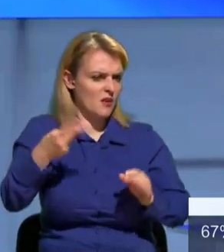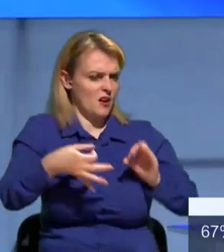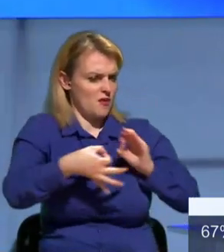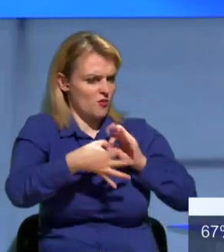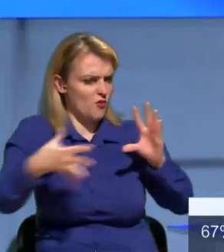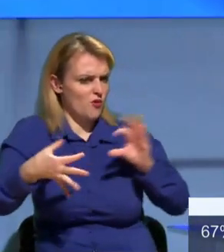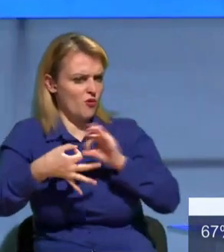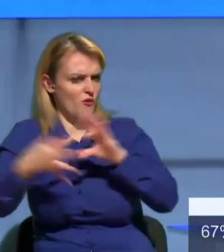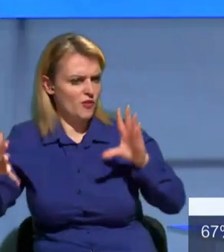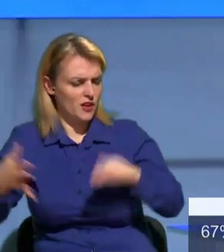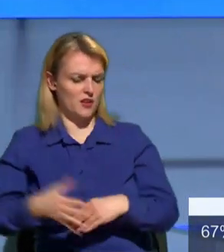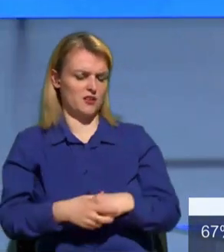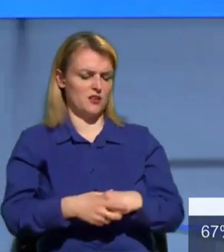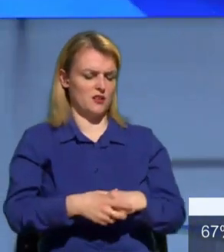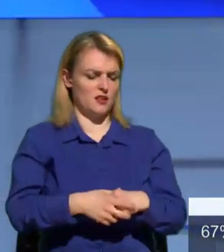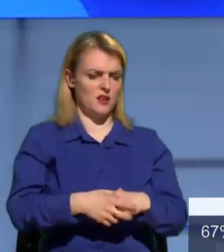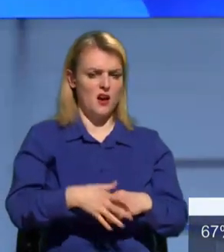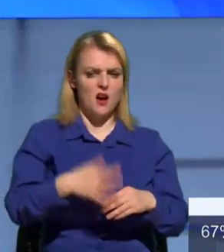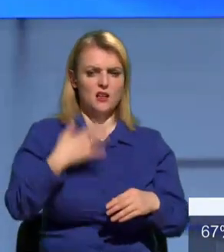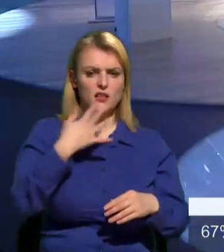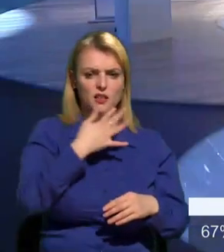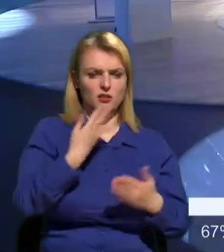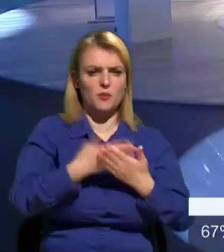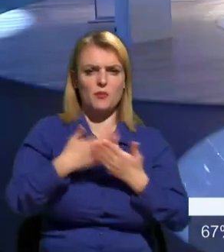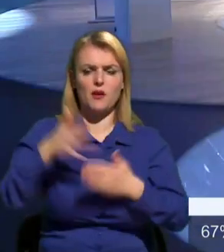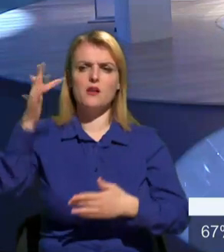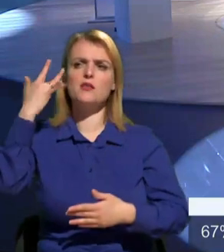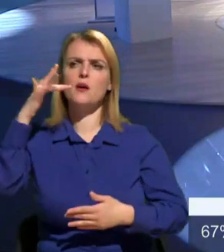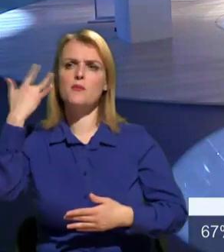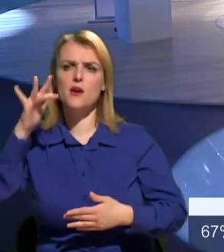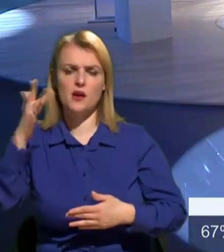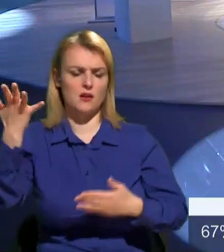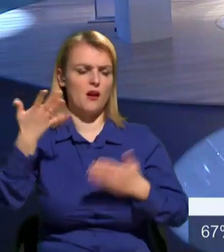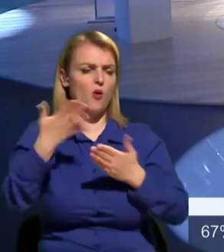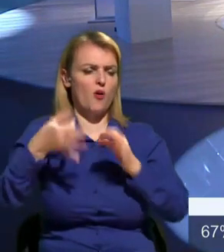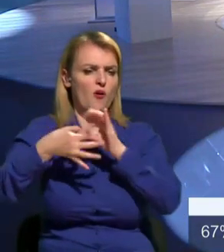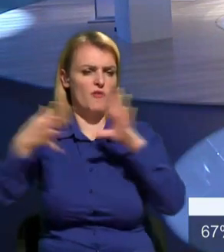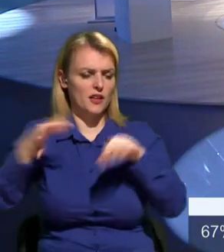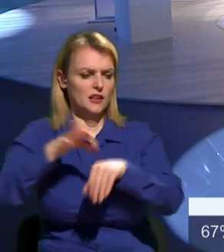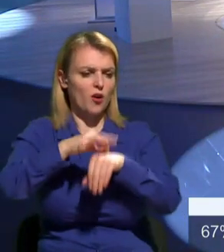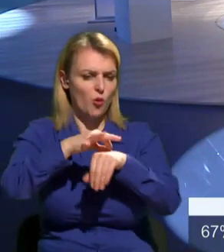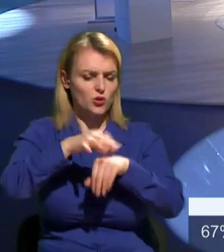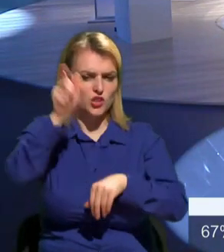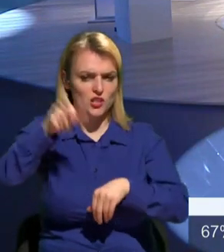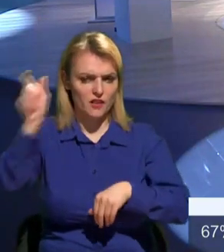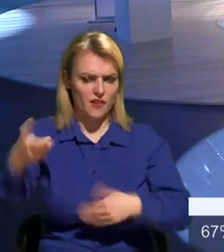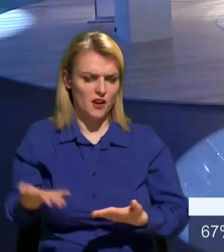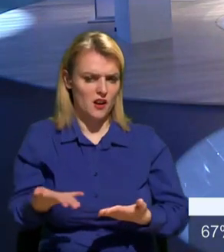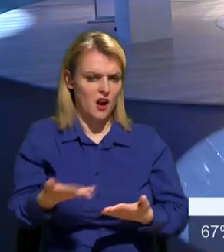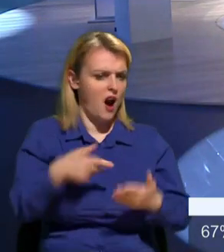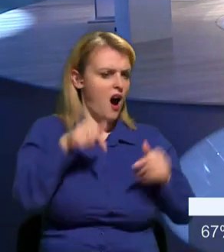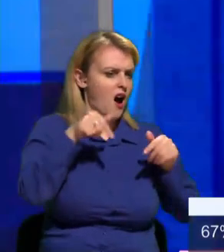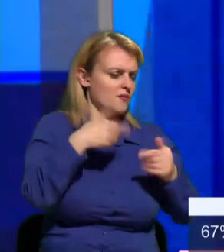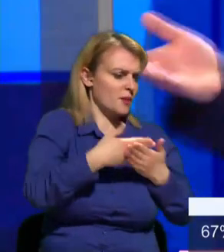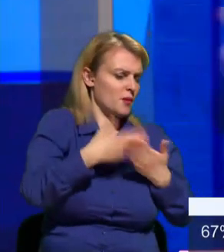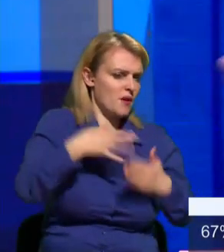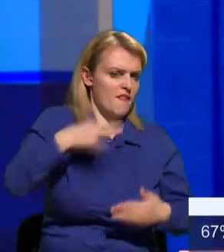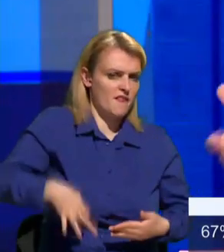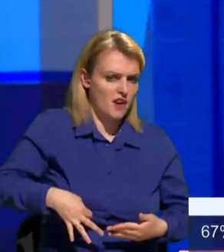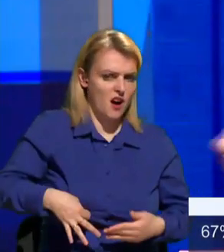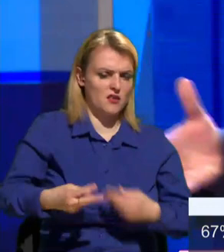din Statele Unite, vedem tensiunile interietnice din Europa Occidentală, aici în Franța și